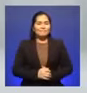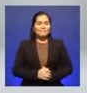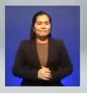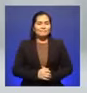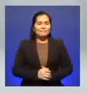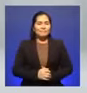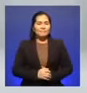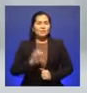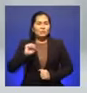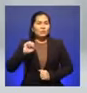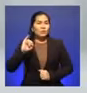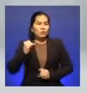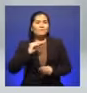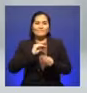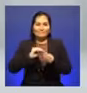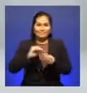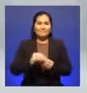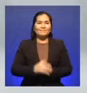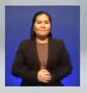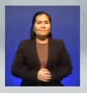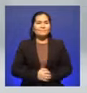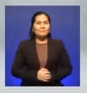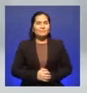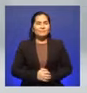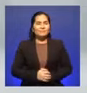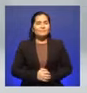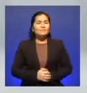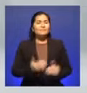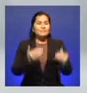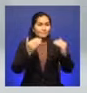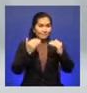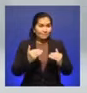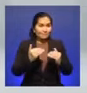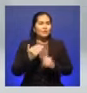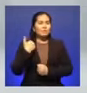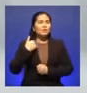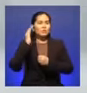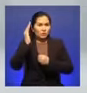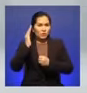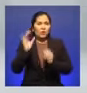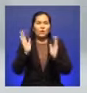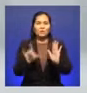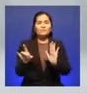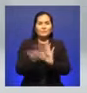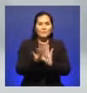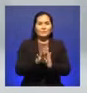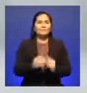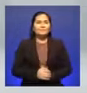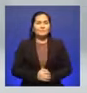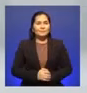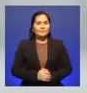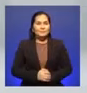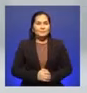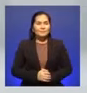งานสาธารณสุขจังหวัดฉะเชิงเทราค่ะในลำดับถัดไปนะคะก็จะเป็นวิทยากรท่านสุดท้ายของเราใน